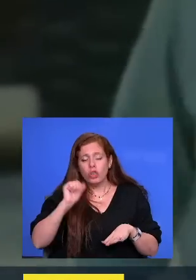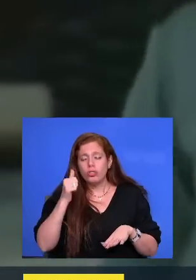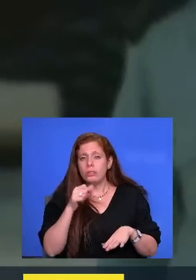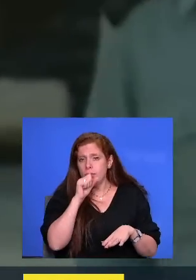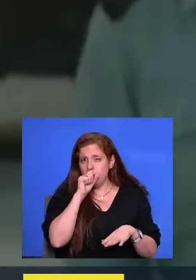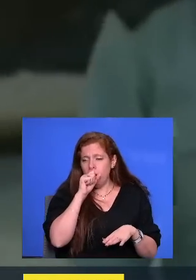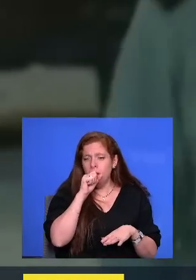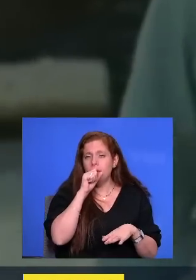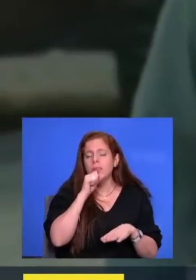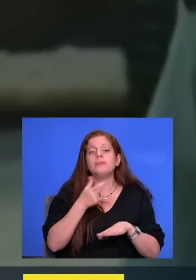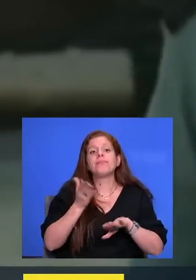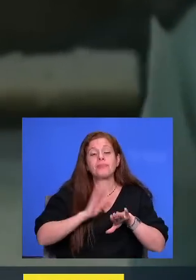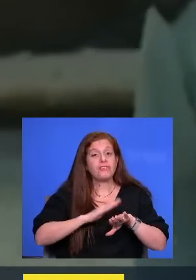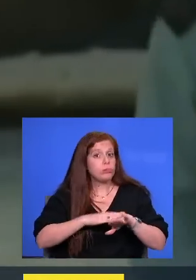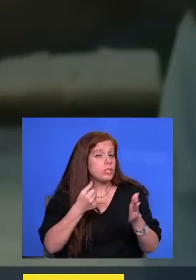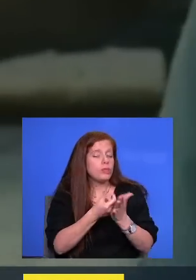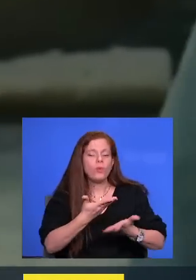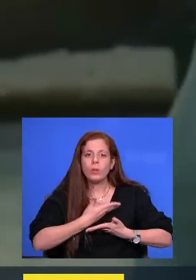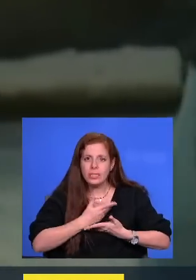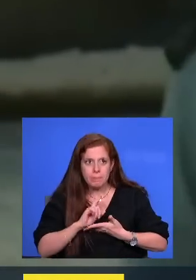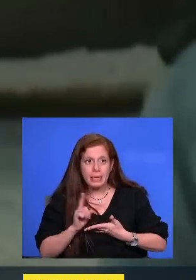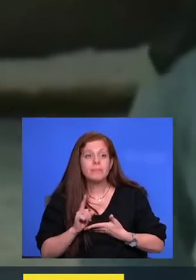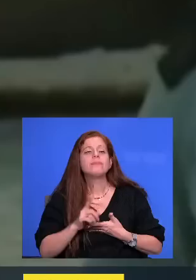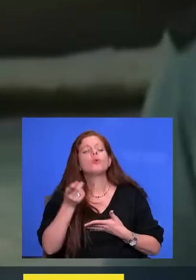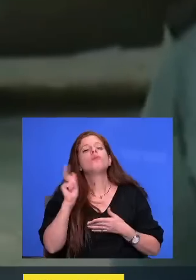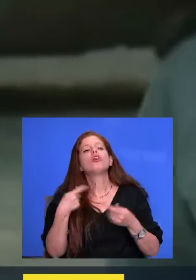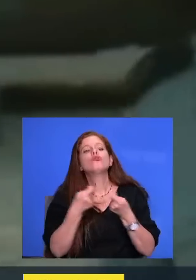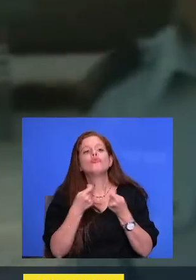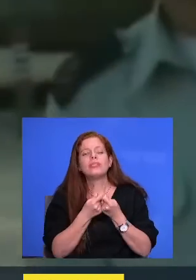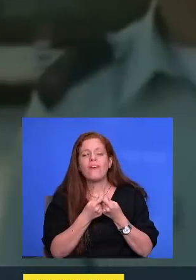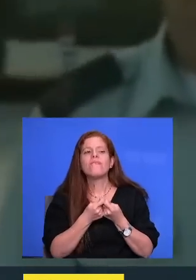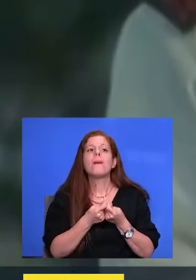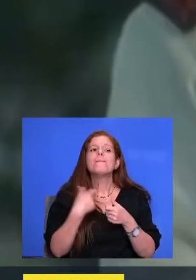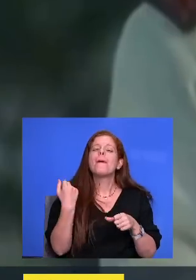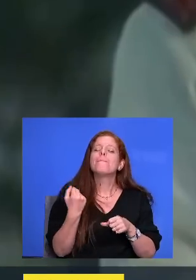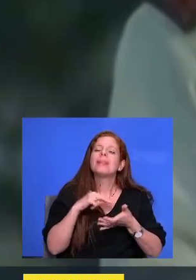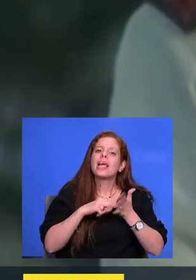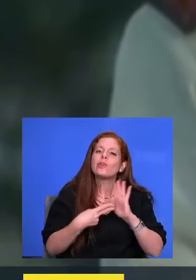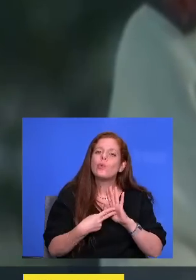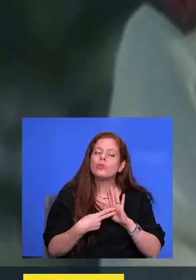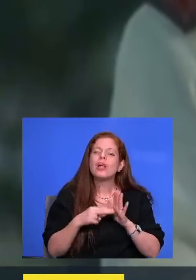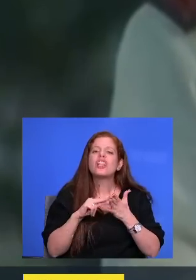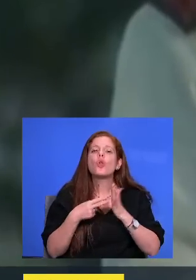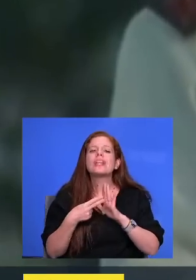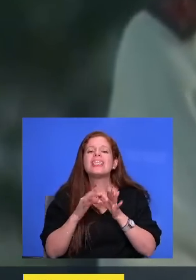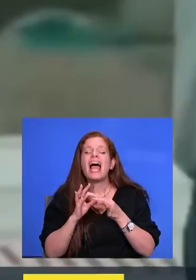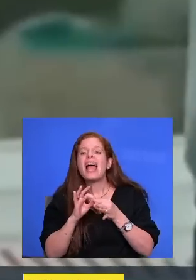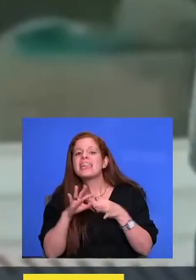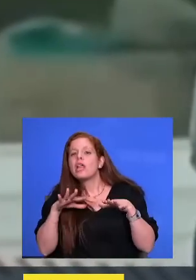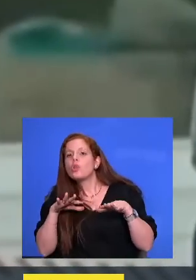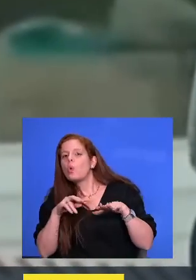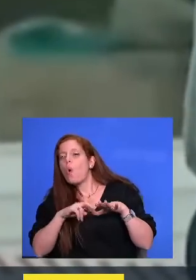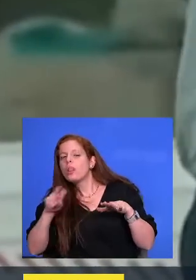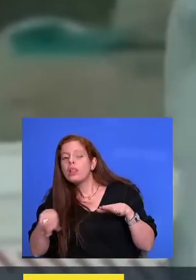לא קיבל. הוא גם מי שהיה שותף בתכנון ביצוע תוכנית ההתנתקות, ולדבריו ההחלטה שלו למנותו לא